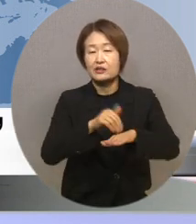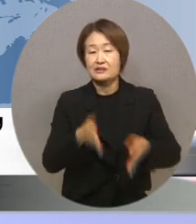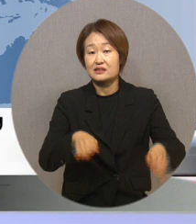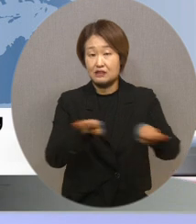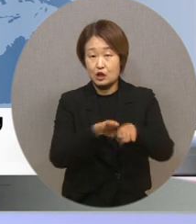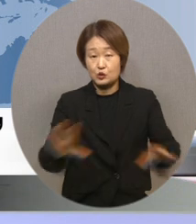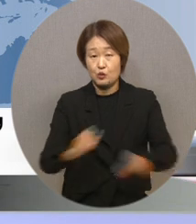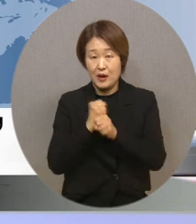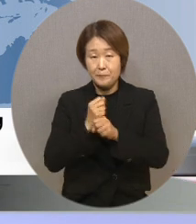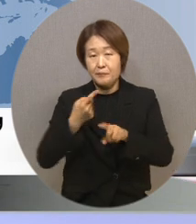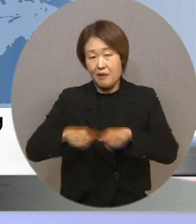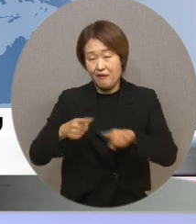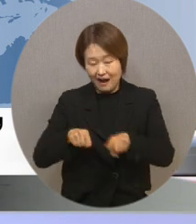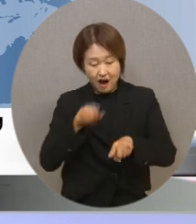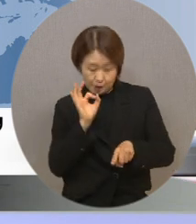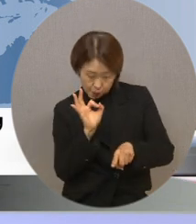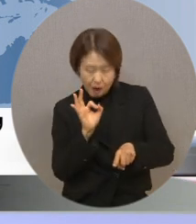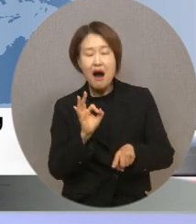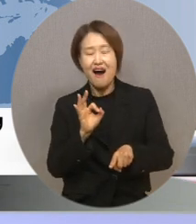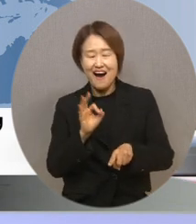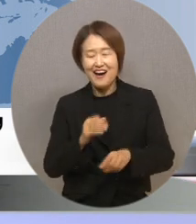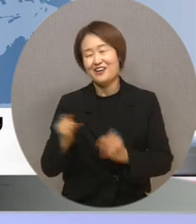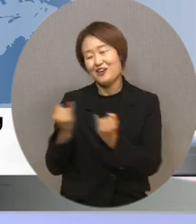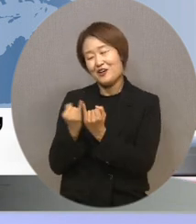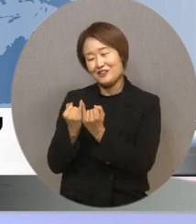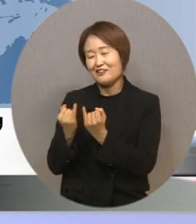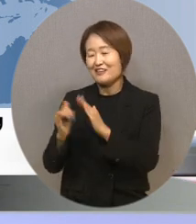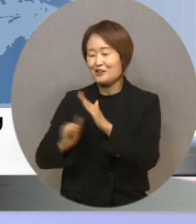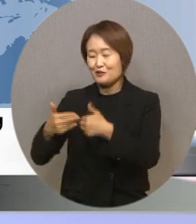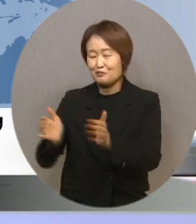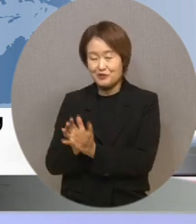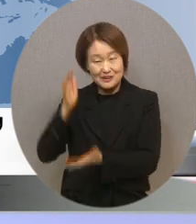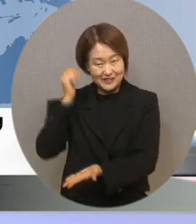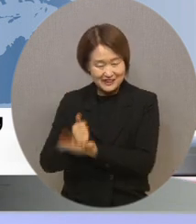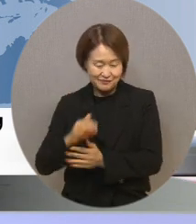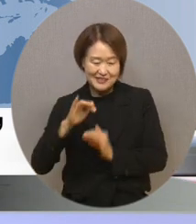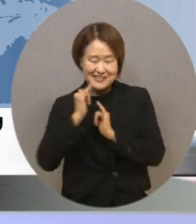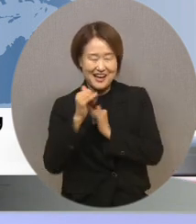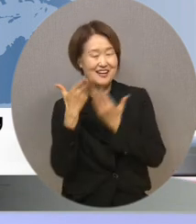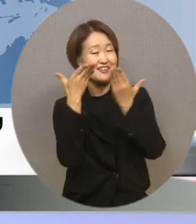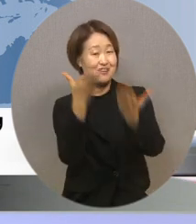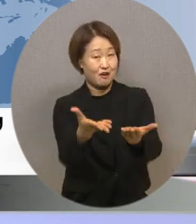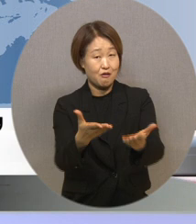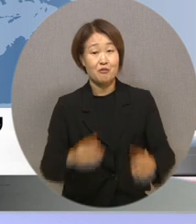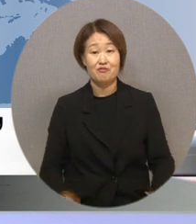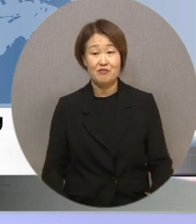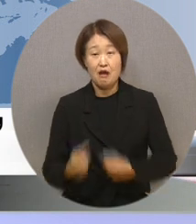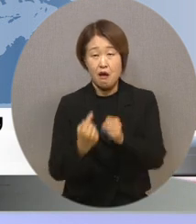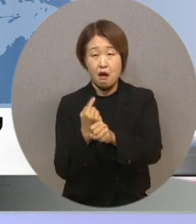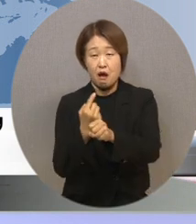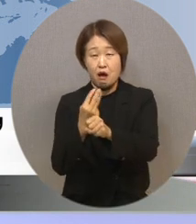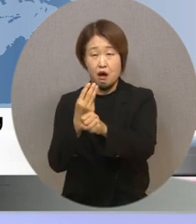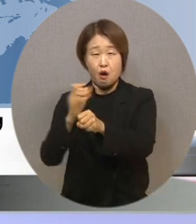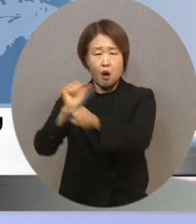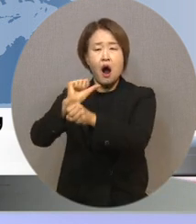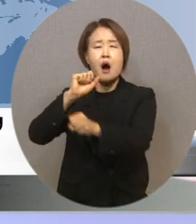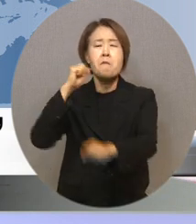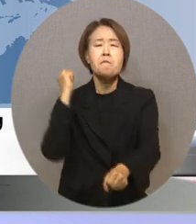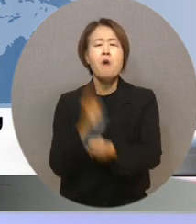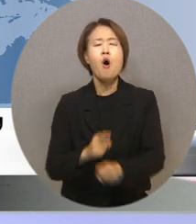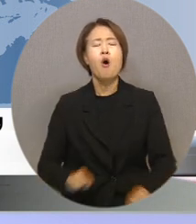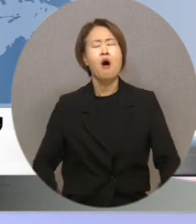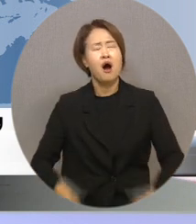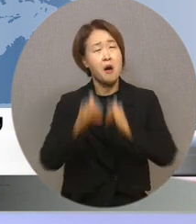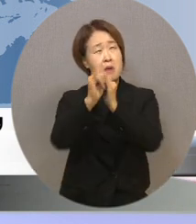종합평가에서 여성가족부 장관 표창을 받았습니다. 이번 수상으로 5회 연속 최우수 시설에 선정되는